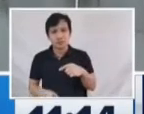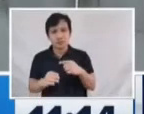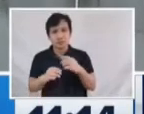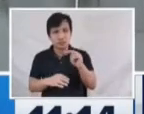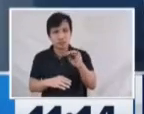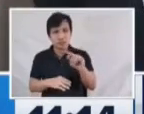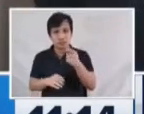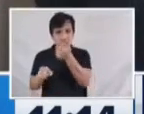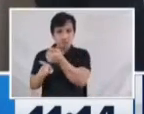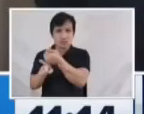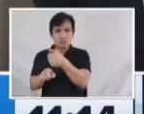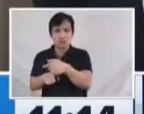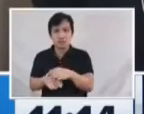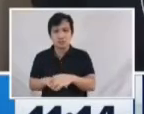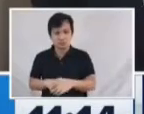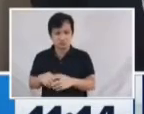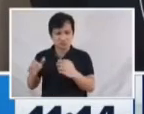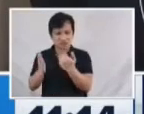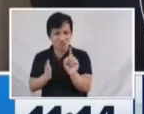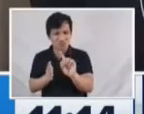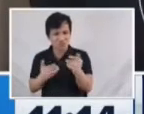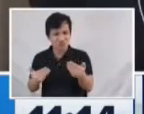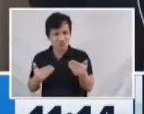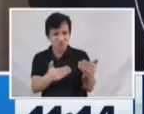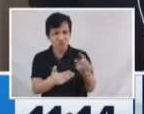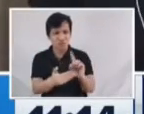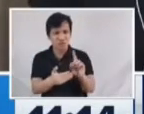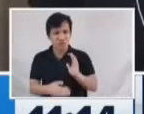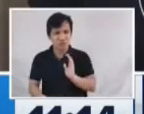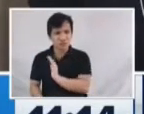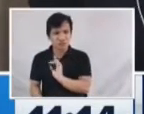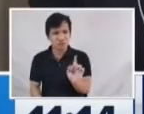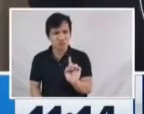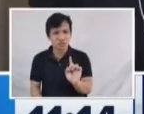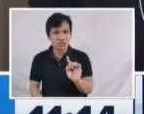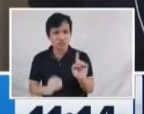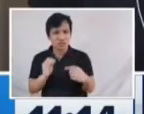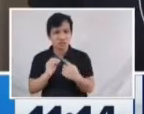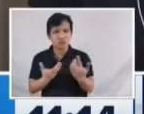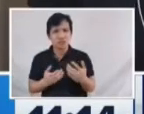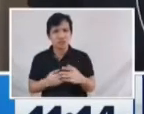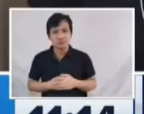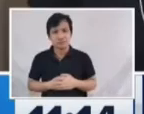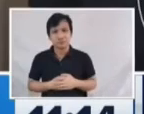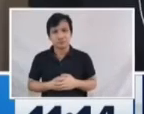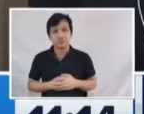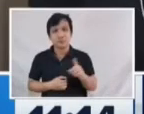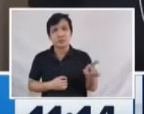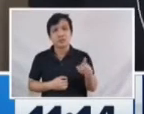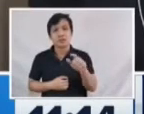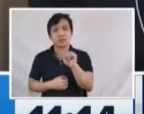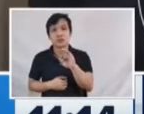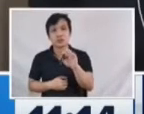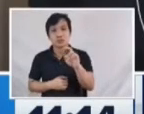Apo, Secretary, may observation ngayon daw po na naghuhugas kamay ang mga kongresista sa pagpapasara sa ABS-CBN at